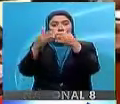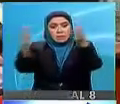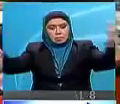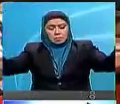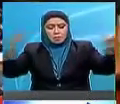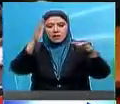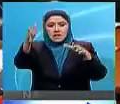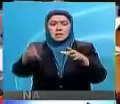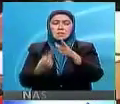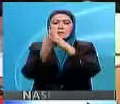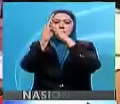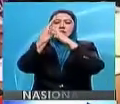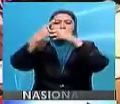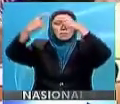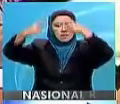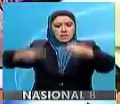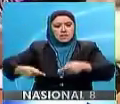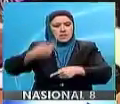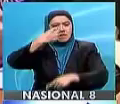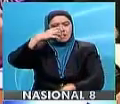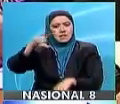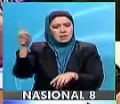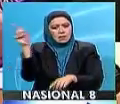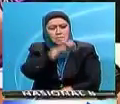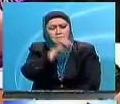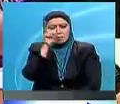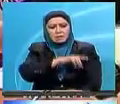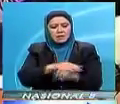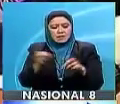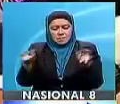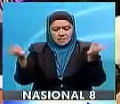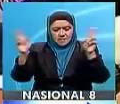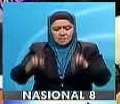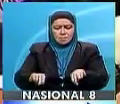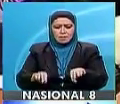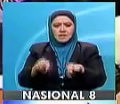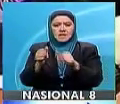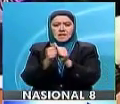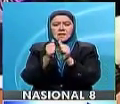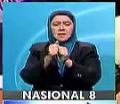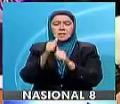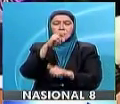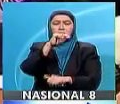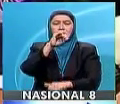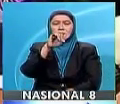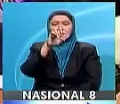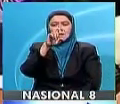ditemui selepas majlis menandatangani memorandum persefahaman MOU dengan NextGen.